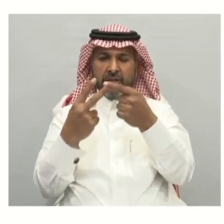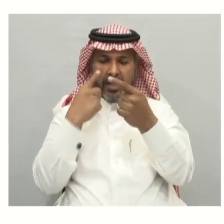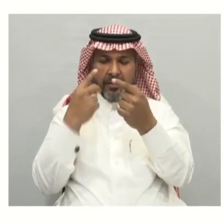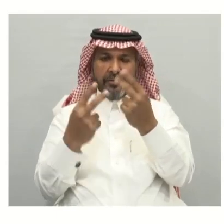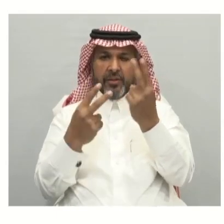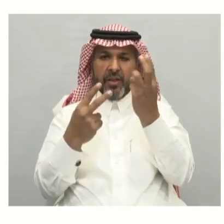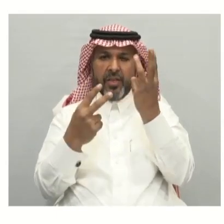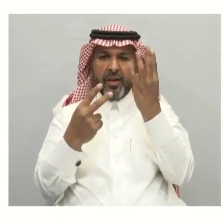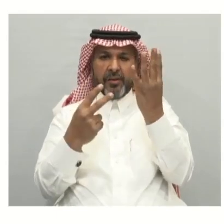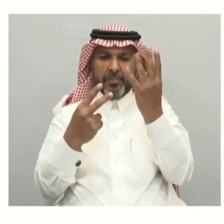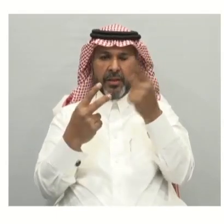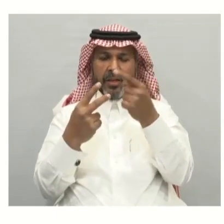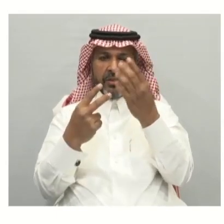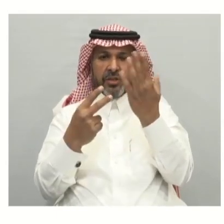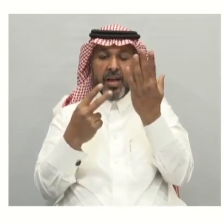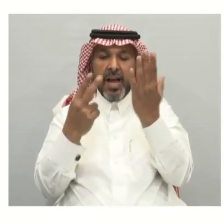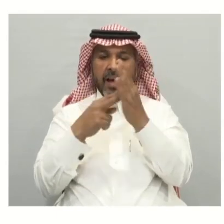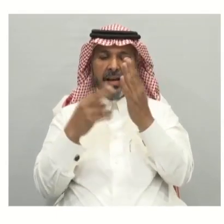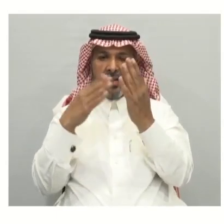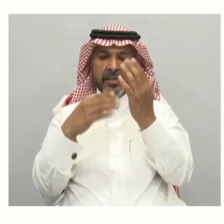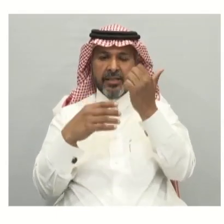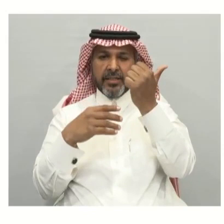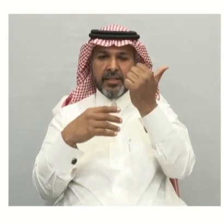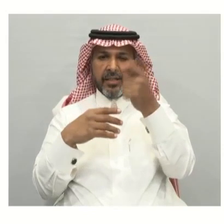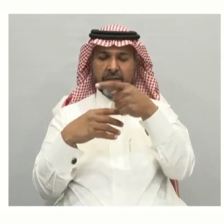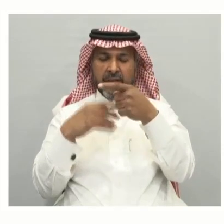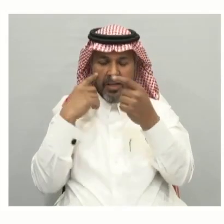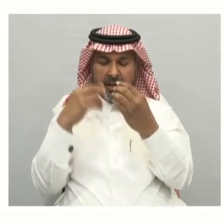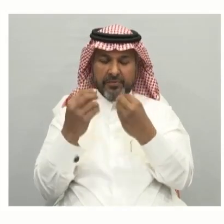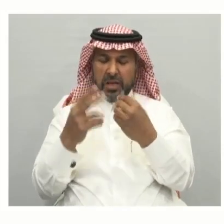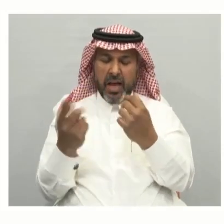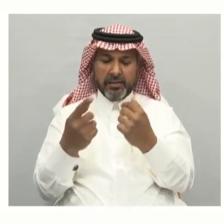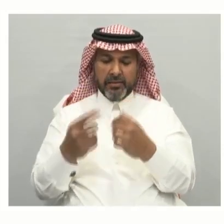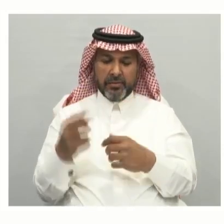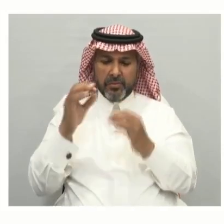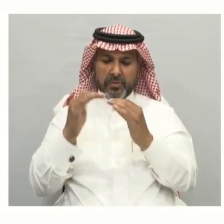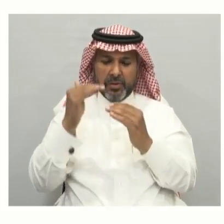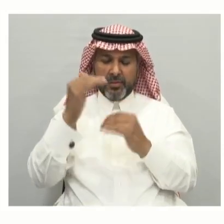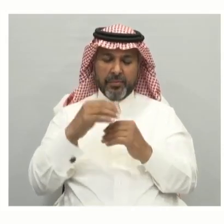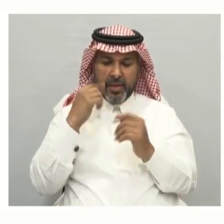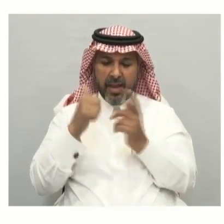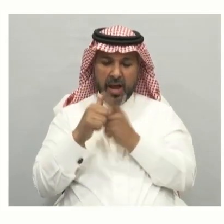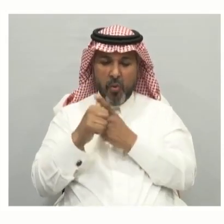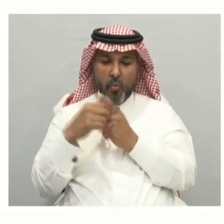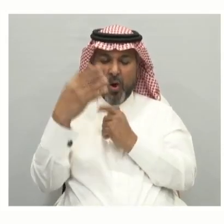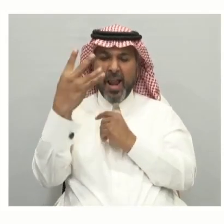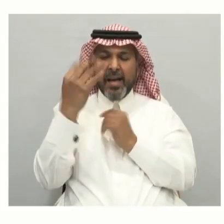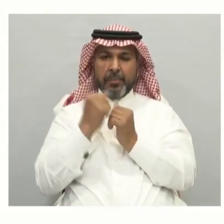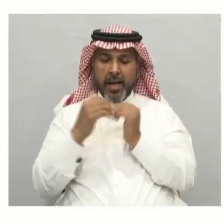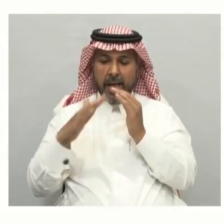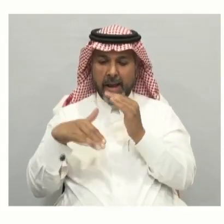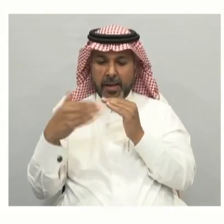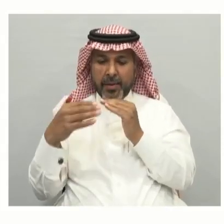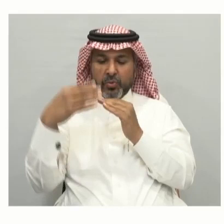اربعه الان لدينا من سبعه ونصف الى سبعه وتسعه من عشره التكرارات